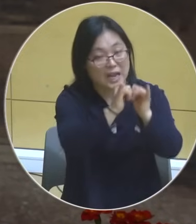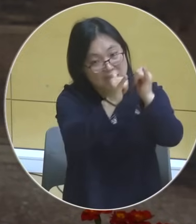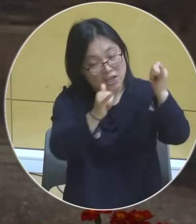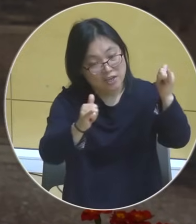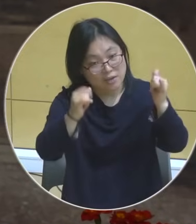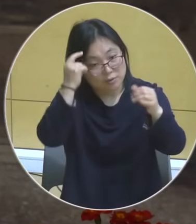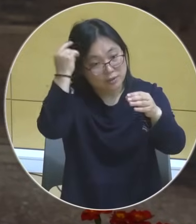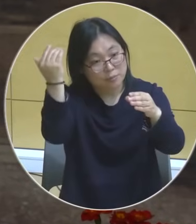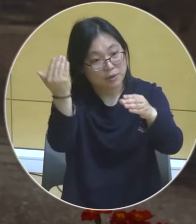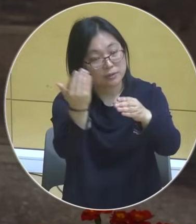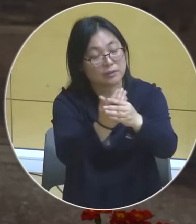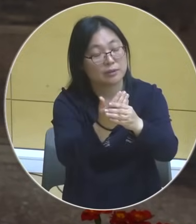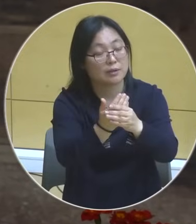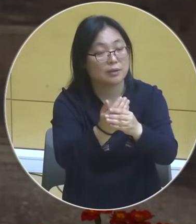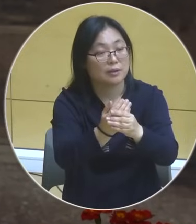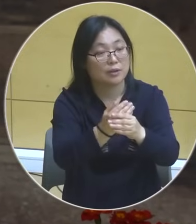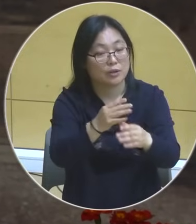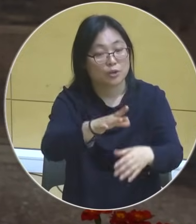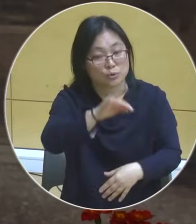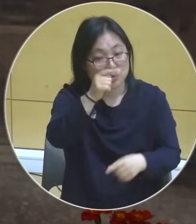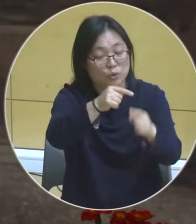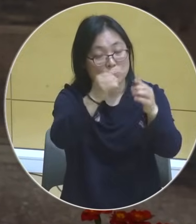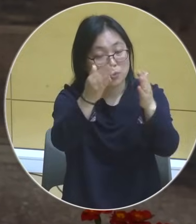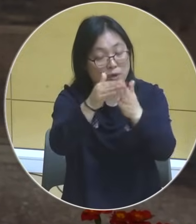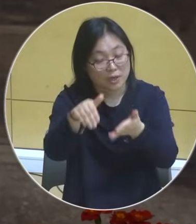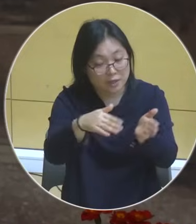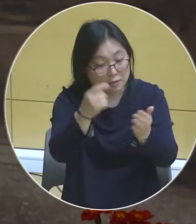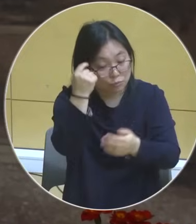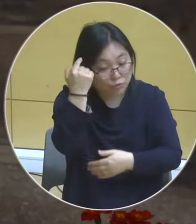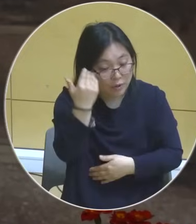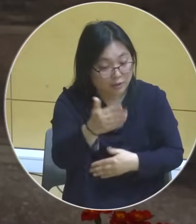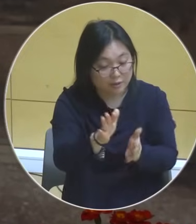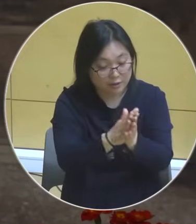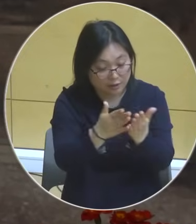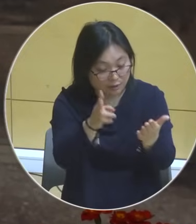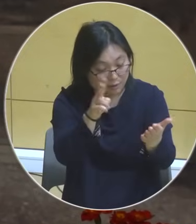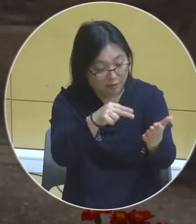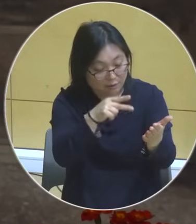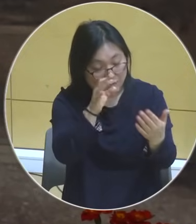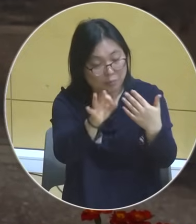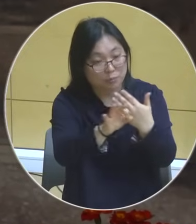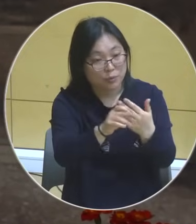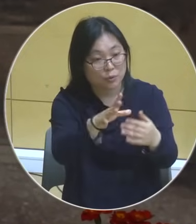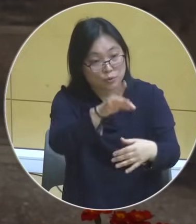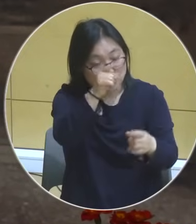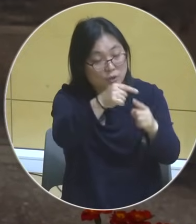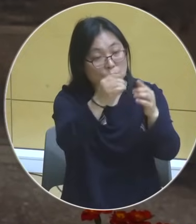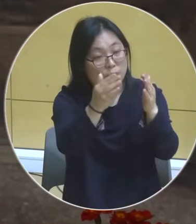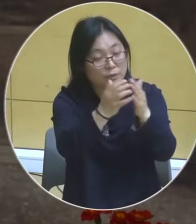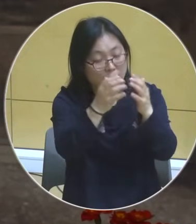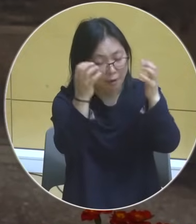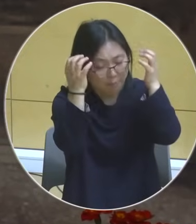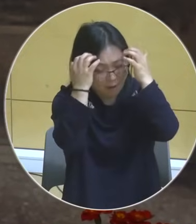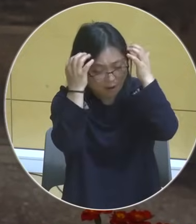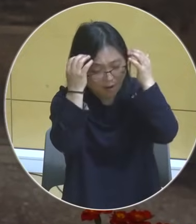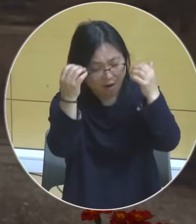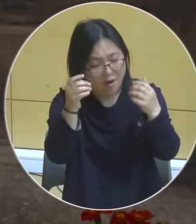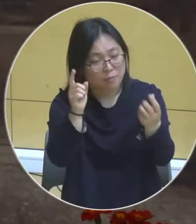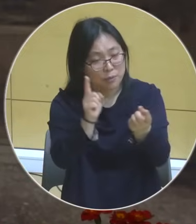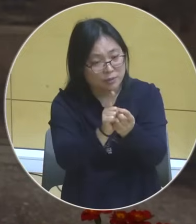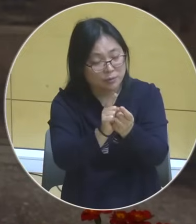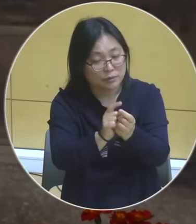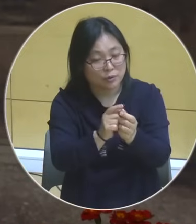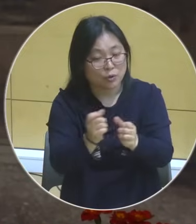역사학자인 알렌 크라이더 박사의 초대교회 길을 묻다 책을 보면 초대교회가 모진 박해 속에서도 부흥할 수 있었던 이유가